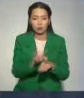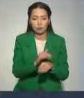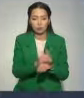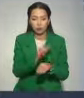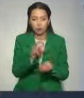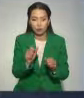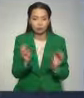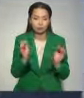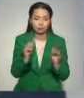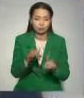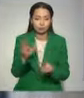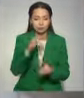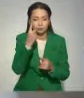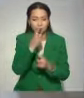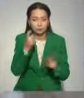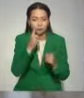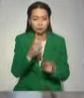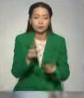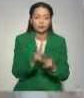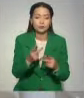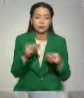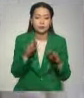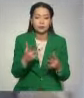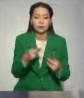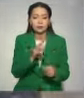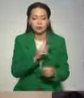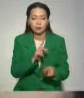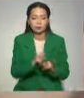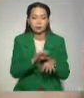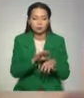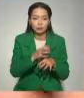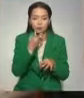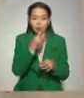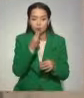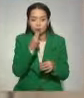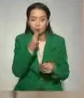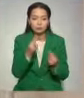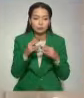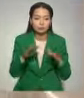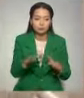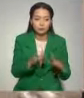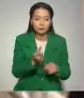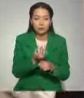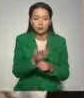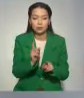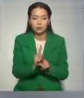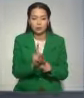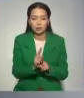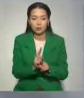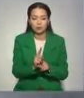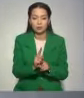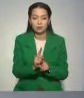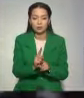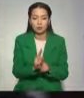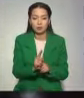Добровольцы прибывают со всей страны раздают теплые носки сапоги рабочим развозят горячее питание на объекты а в некоторых дворах даже развернули